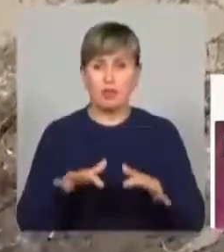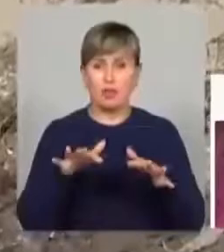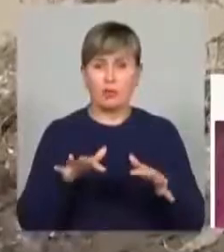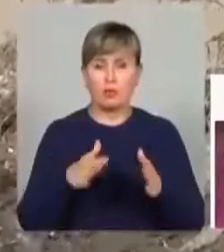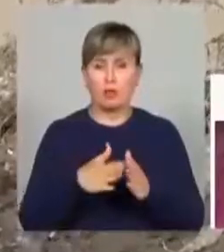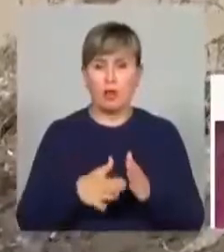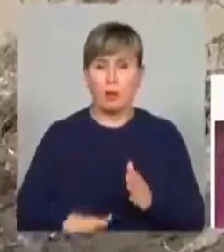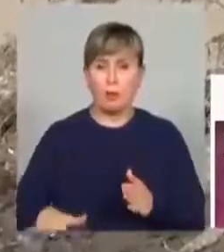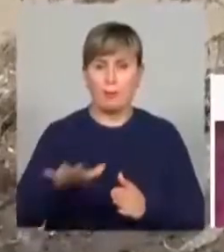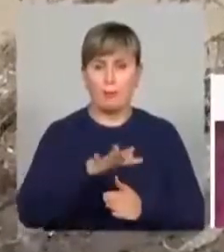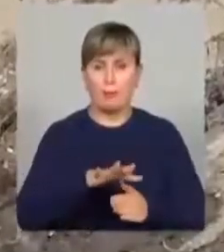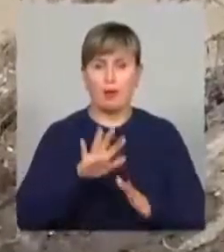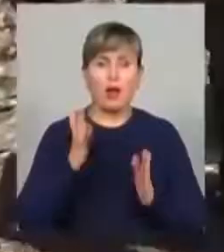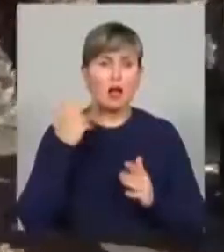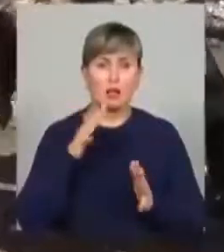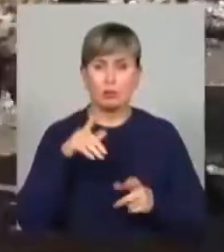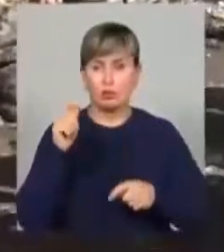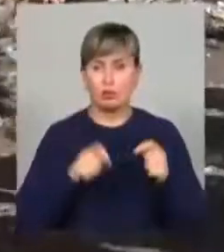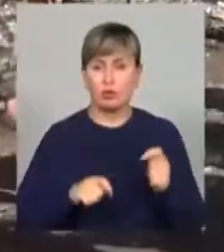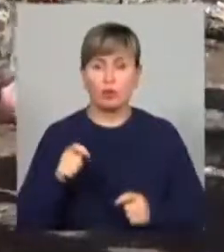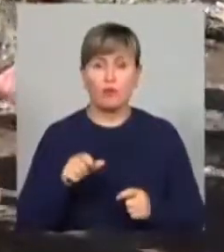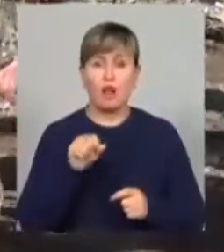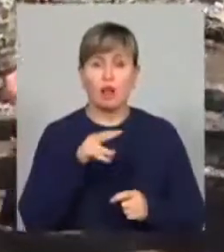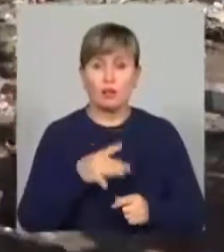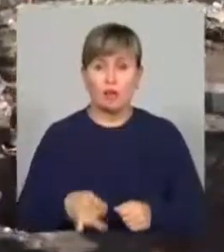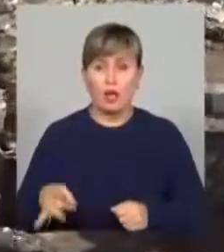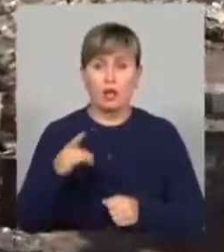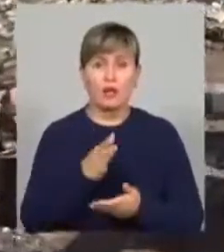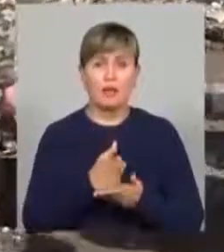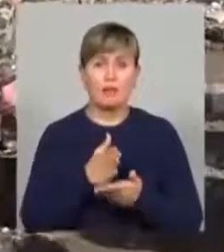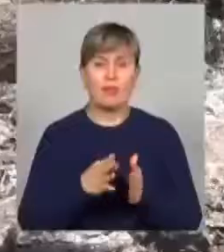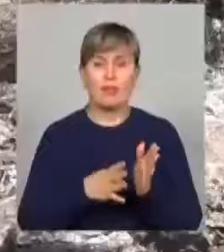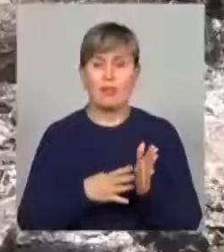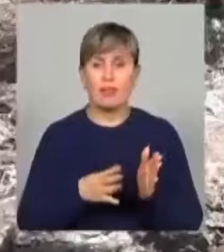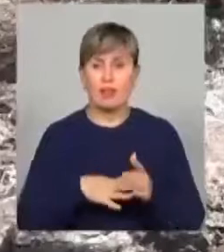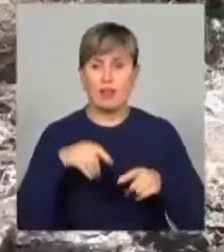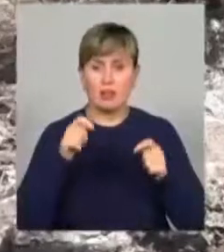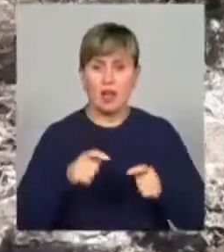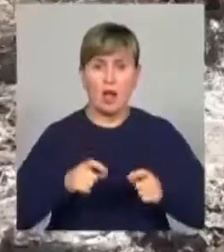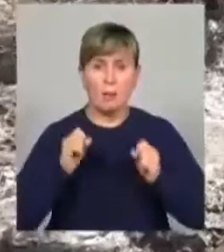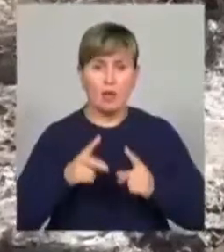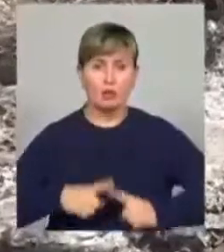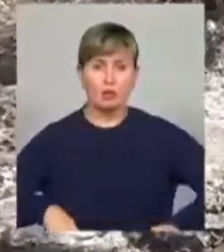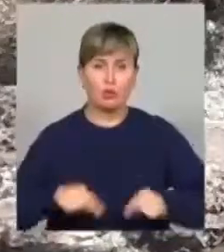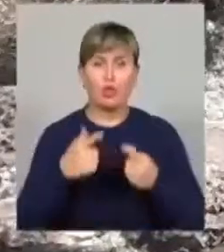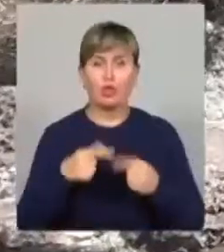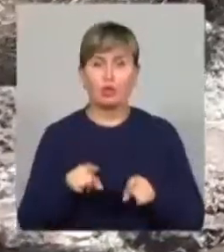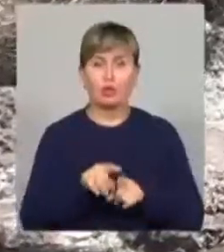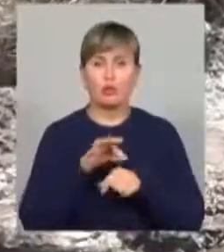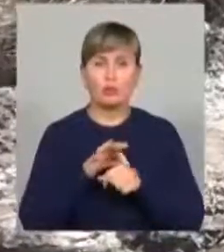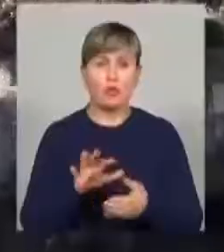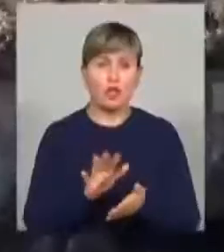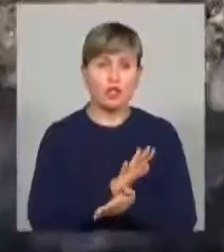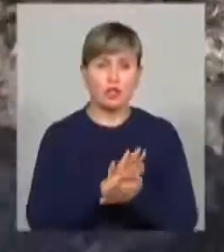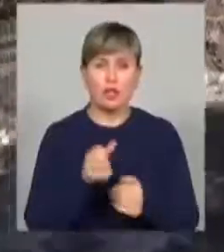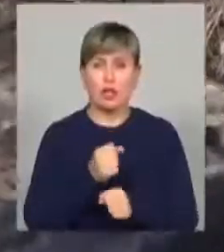массивов поводка опасный период а вот в алатауском районе имеется 9 поводка опасных участков где тоже проводятся очистительные